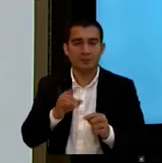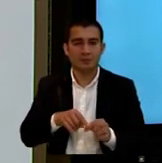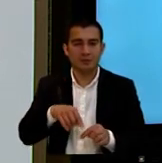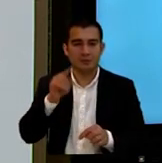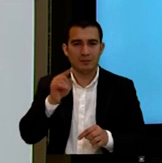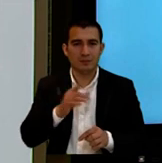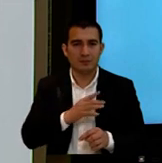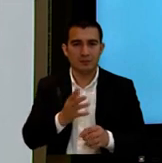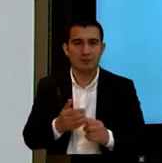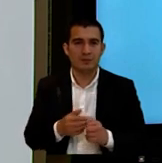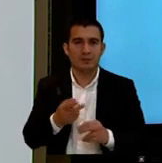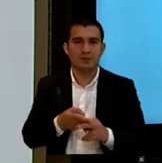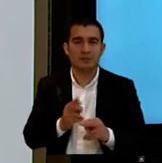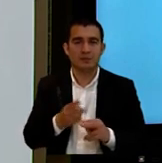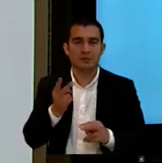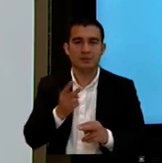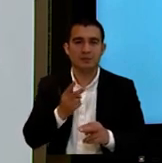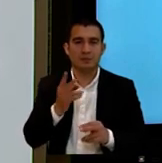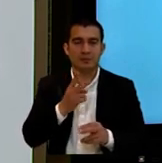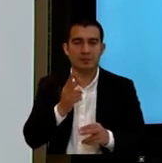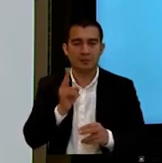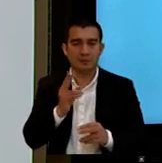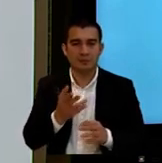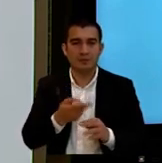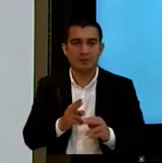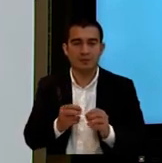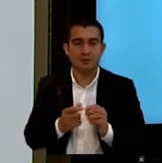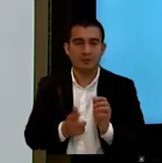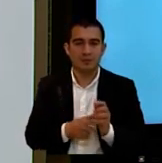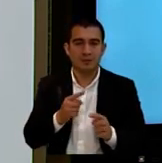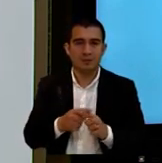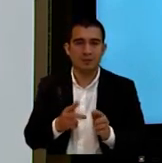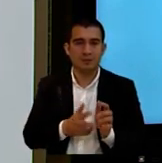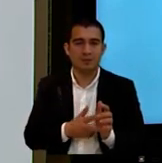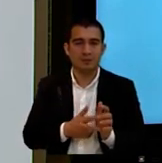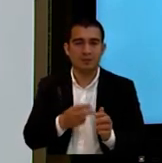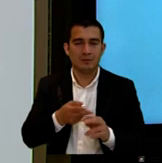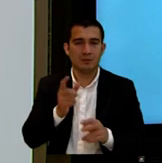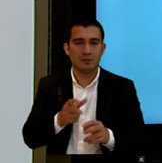balandligi. Ikkinchi katetimiz 17 plus 8 odamning soyasiga